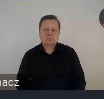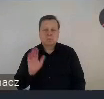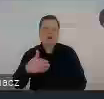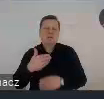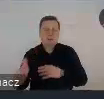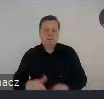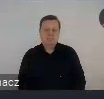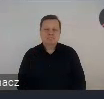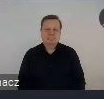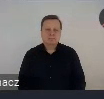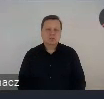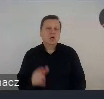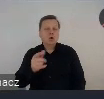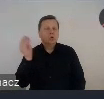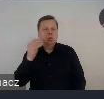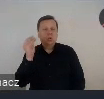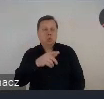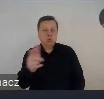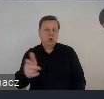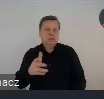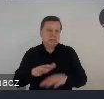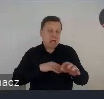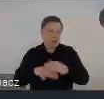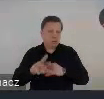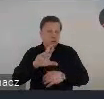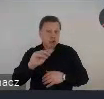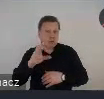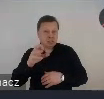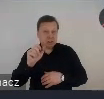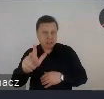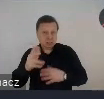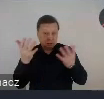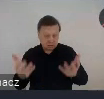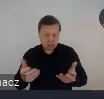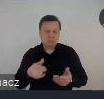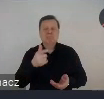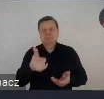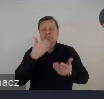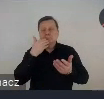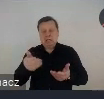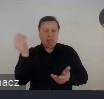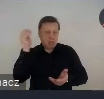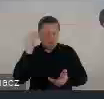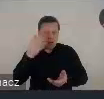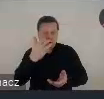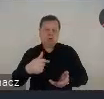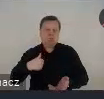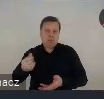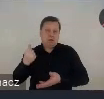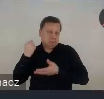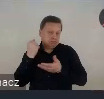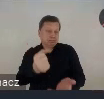Kontynuując, uczniowie wybierają zawody rzemieślnicze dzięki nauce zawodów, dzięki środkom